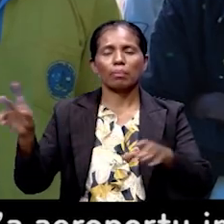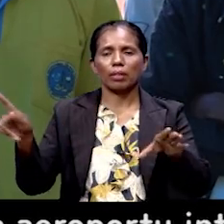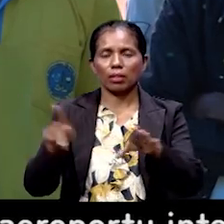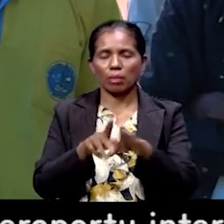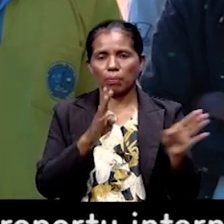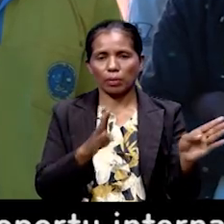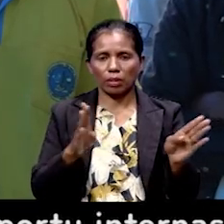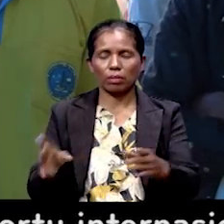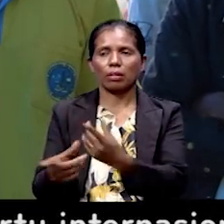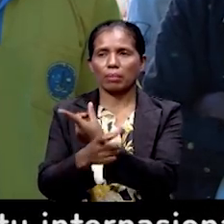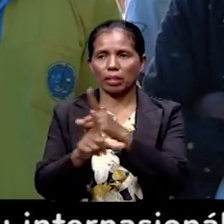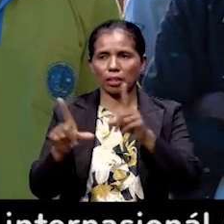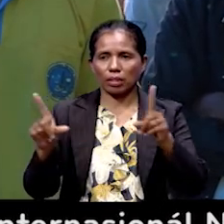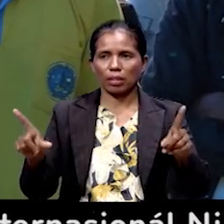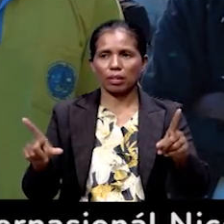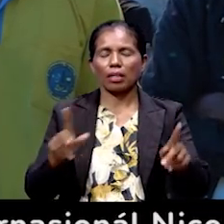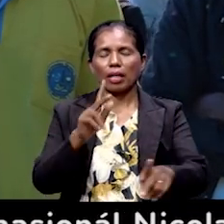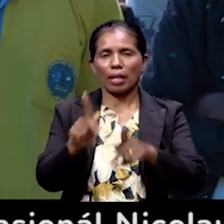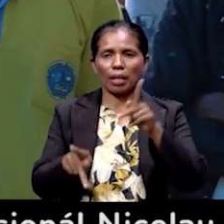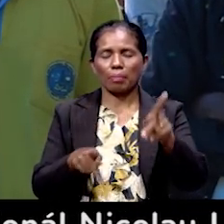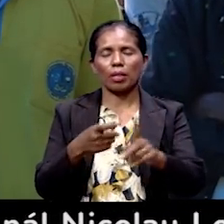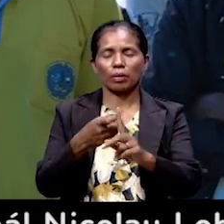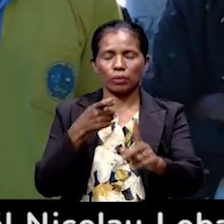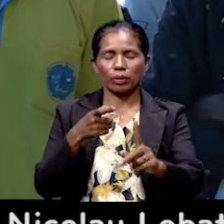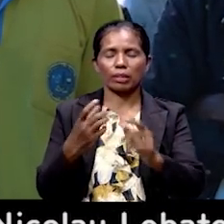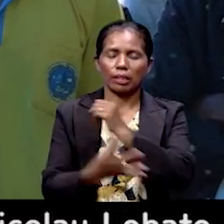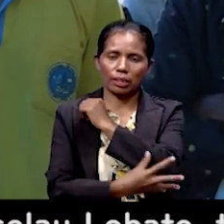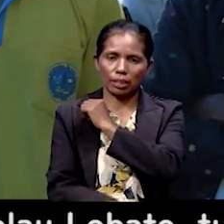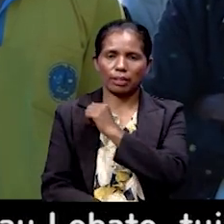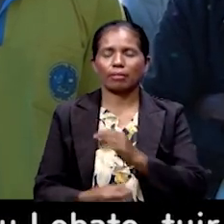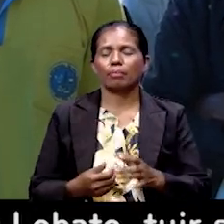libertação povo husi mukit nokiak